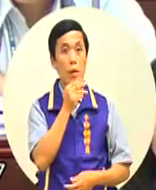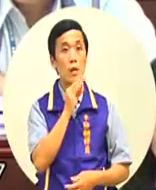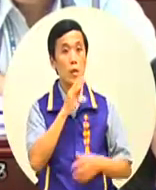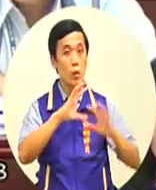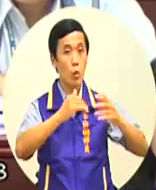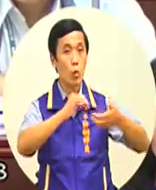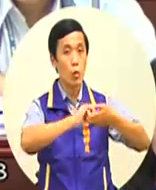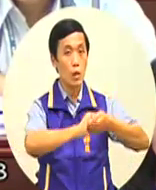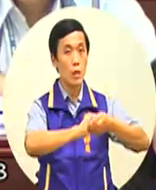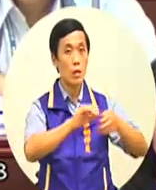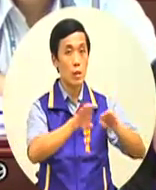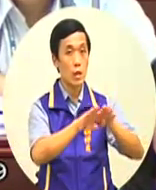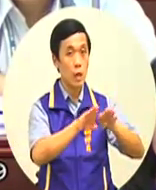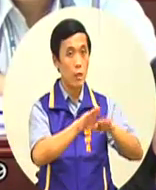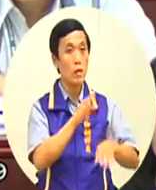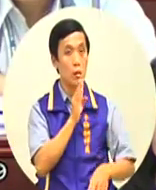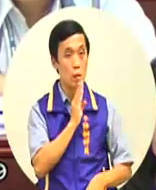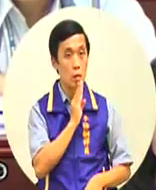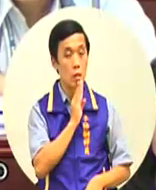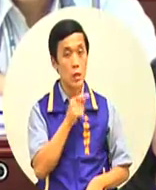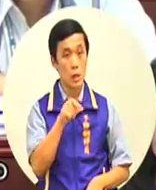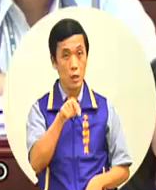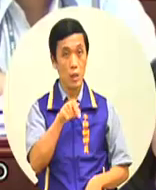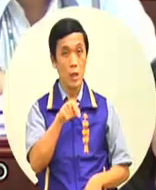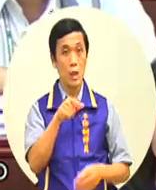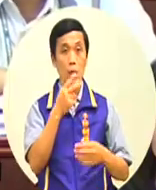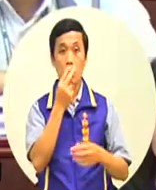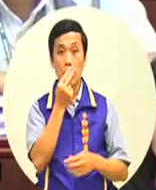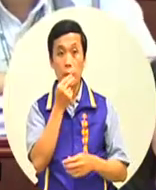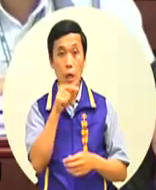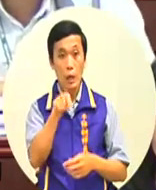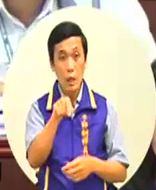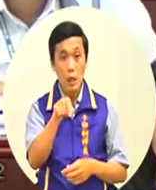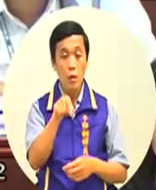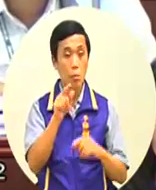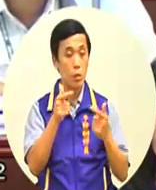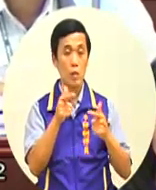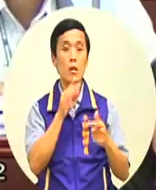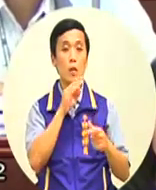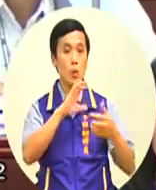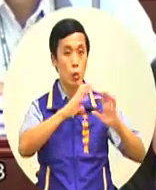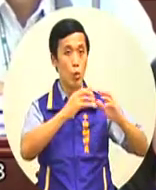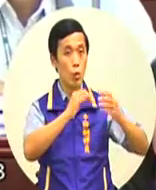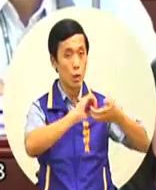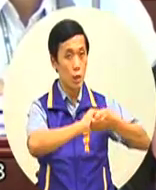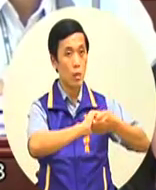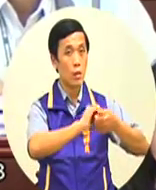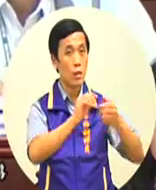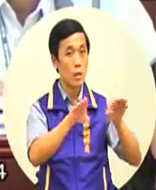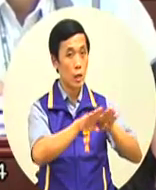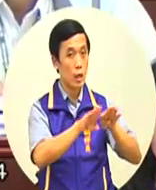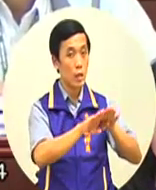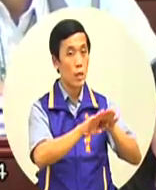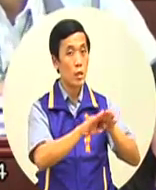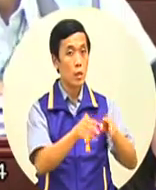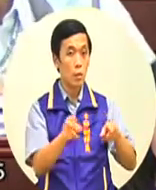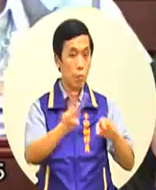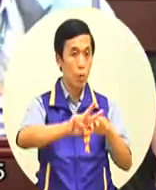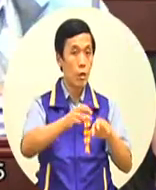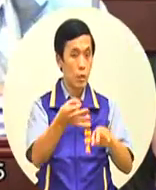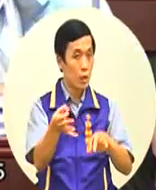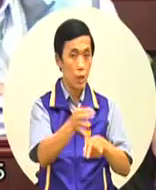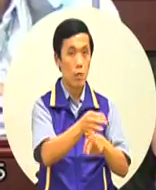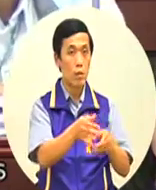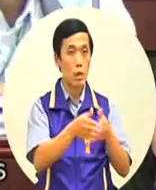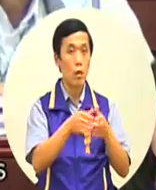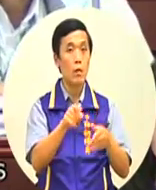假日所在，那他不是因为星期天的缘故，他是因为国定假日的缘故必须加倍给薪。这个就是希望让